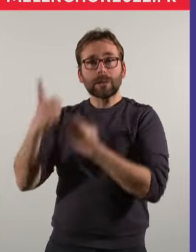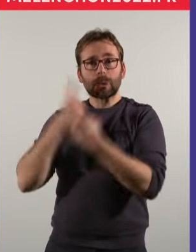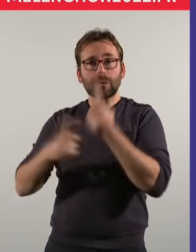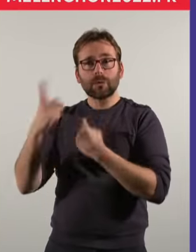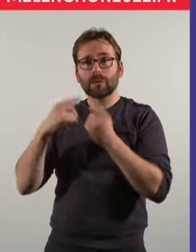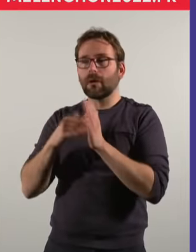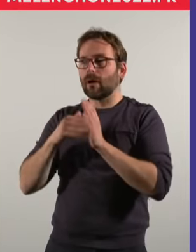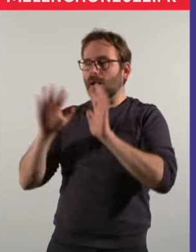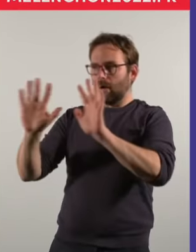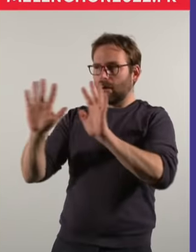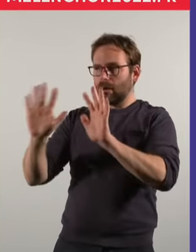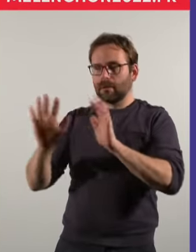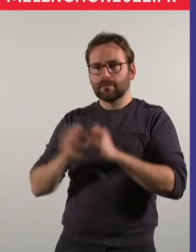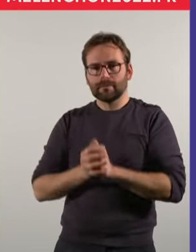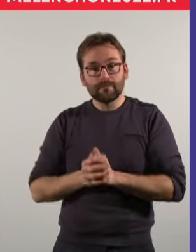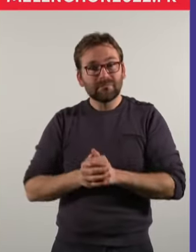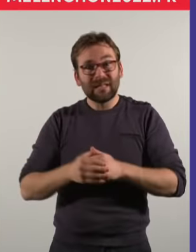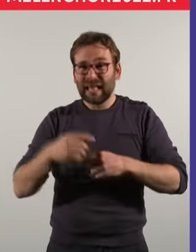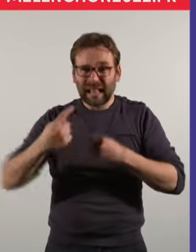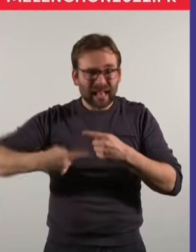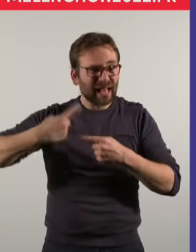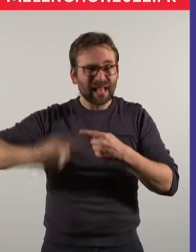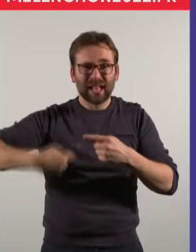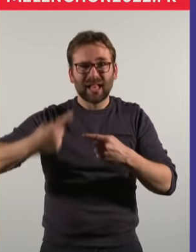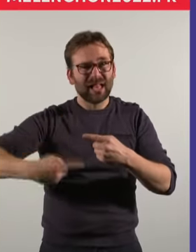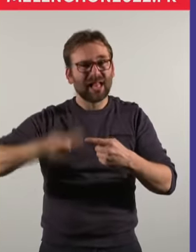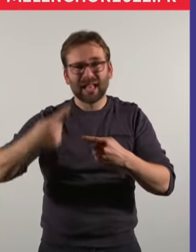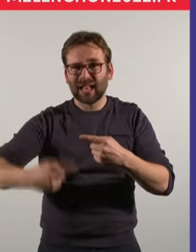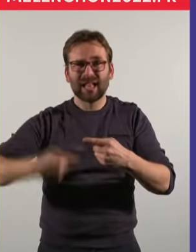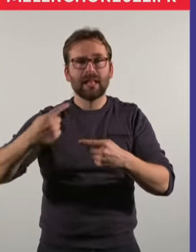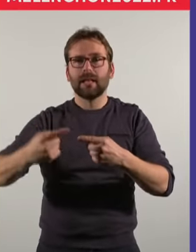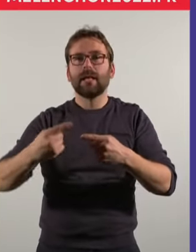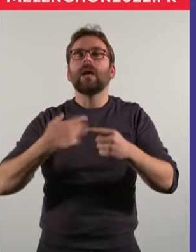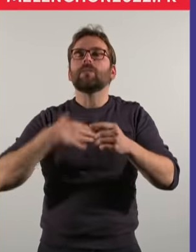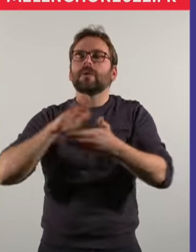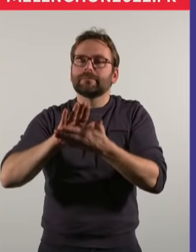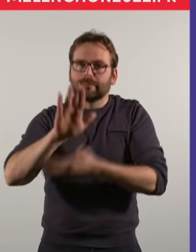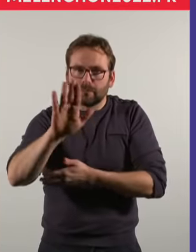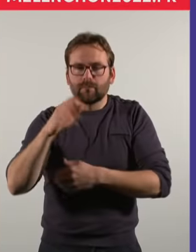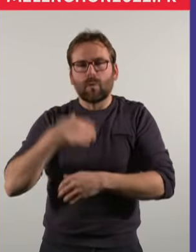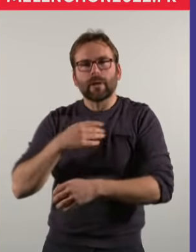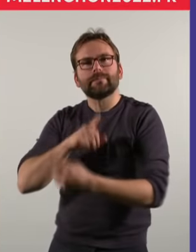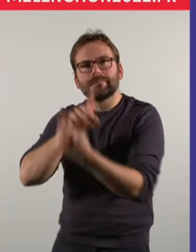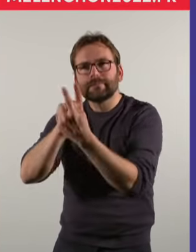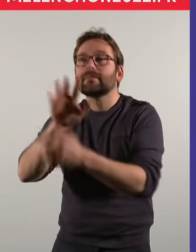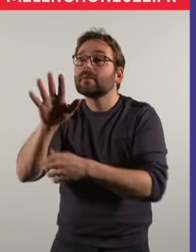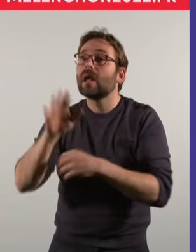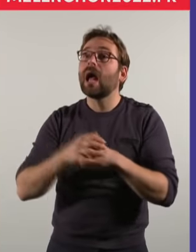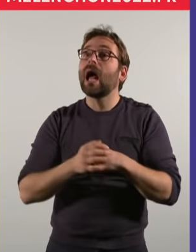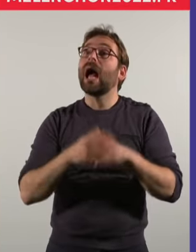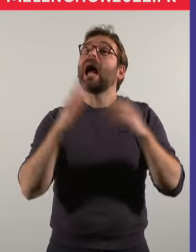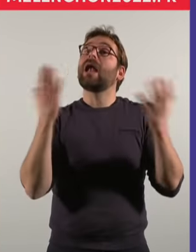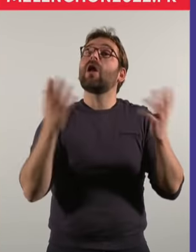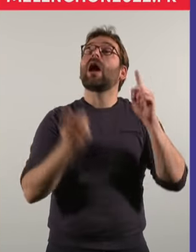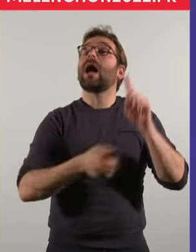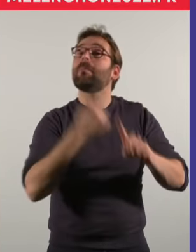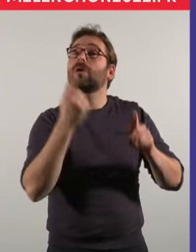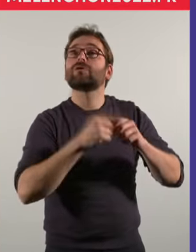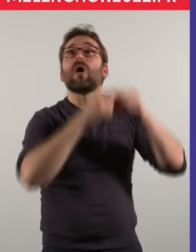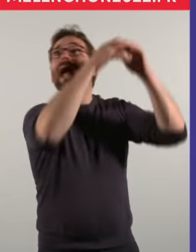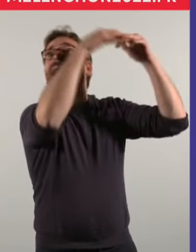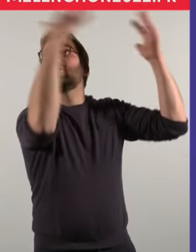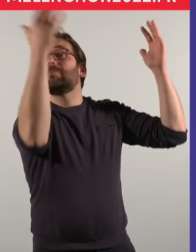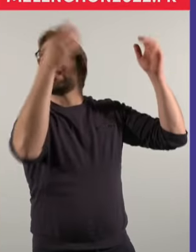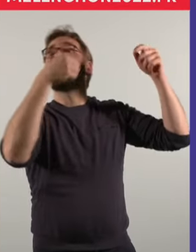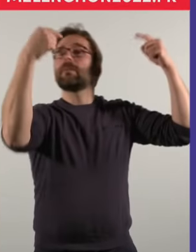questions. Et c'est sans arrêt. Et sans arrêt, je viens, je dis, alors, le désarmement spatial, oui, mais